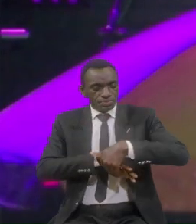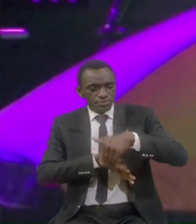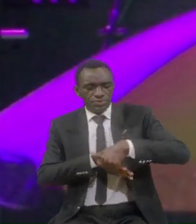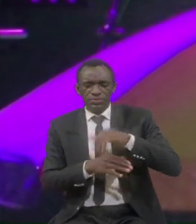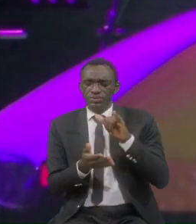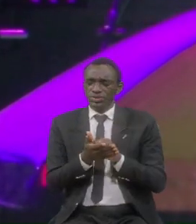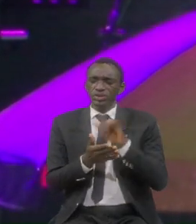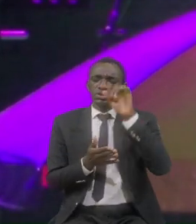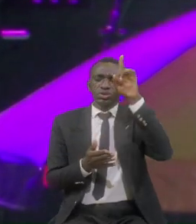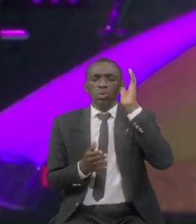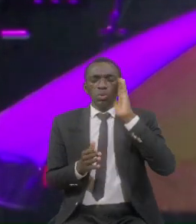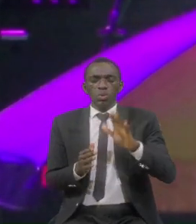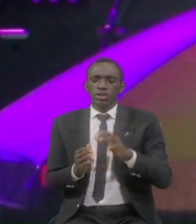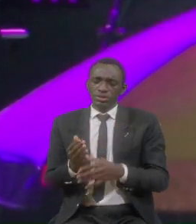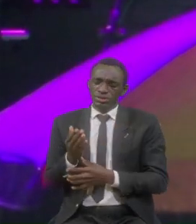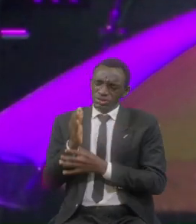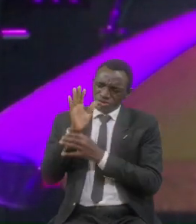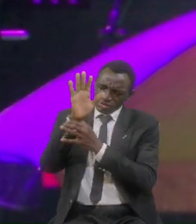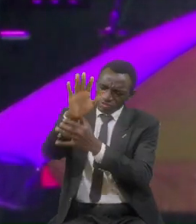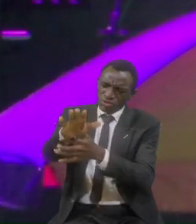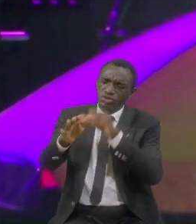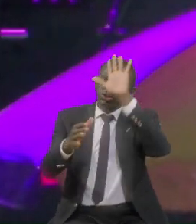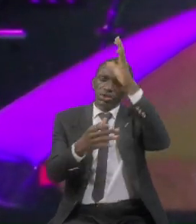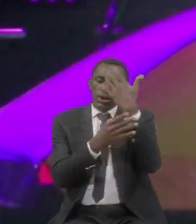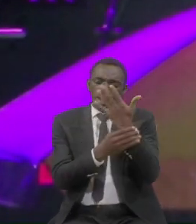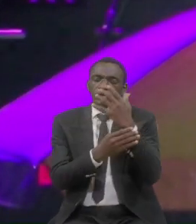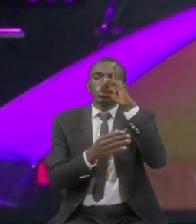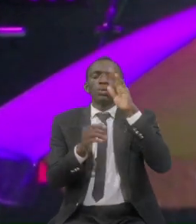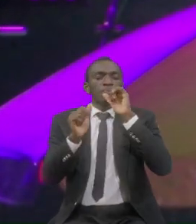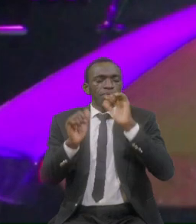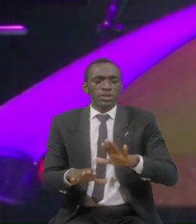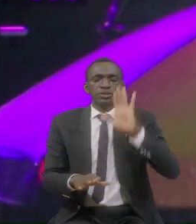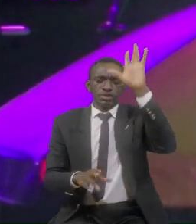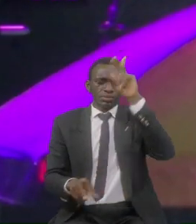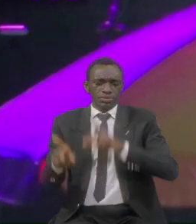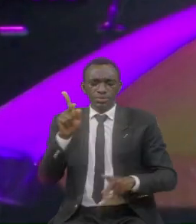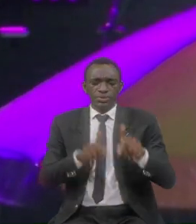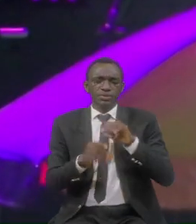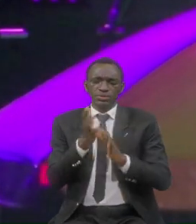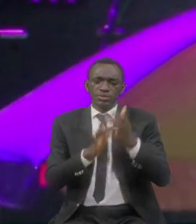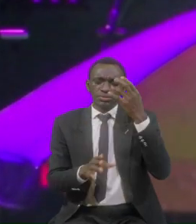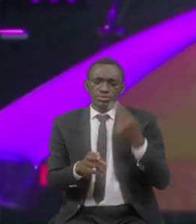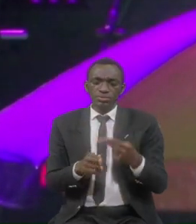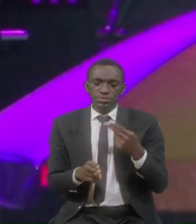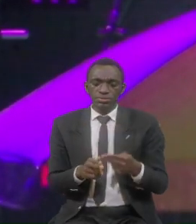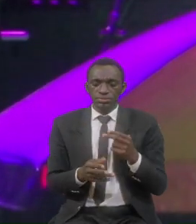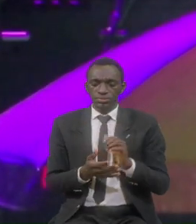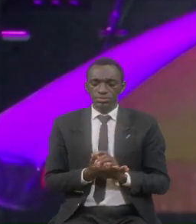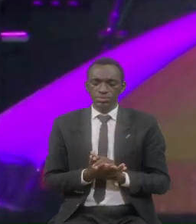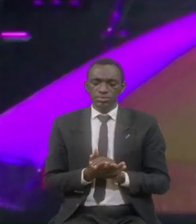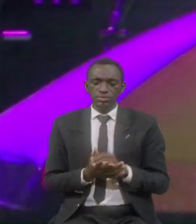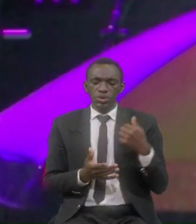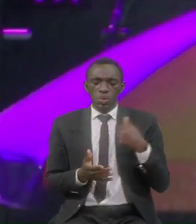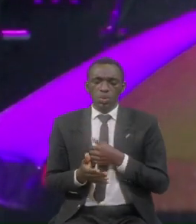hand and bless your people again. Busa karong gabi, tuyod ang imong makamot o imong panalanginan ang imong makatawhan. We pray you